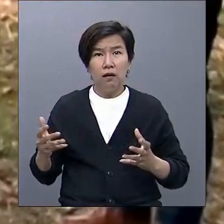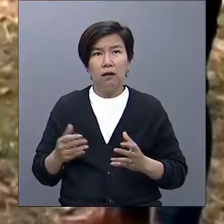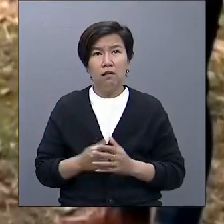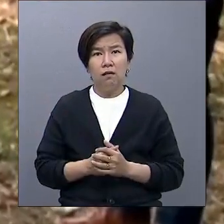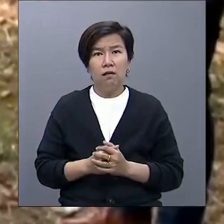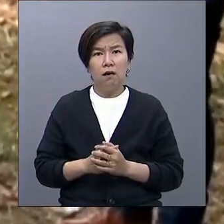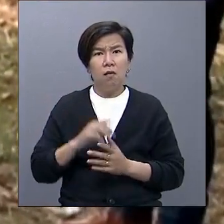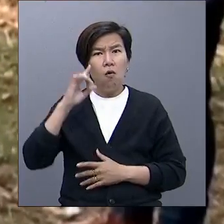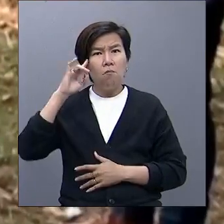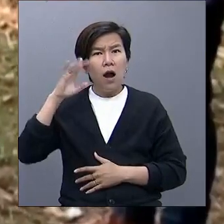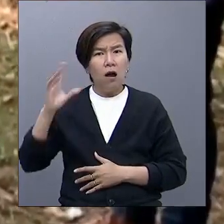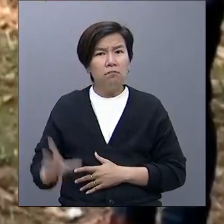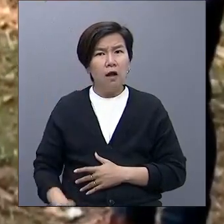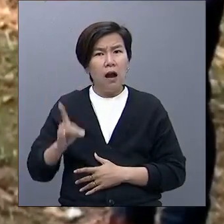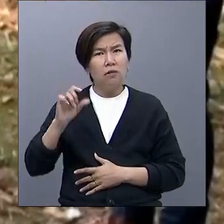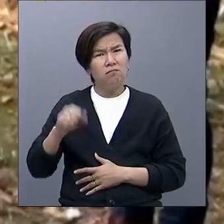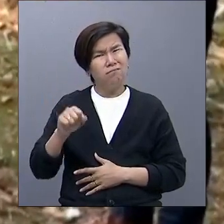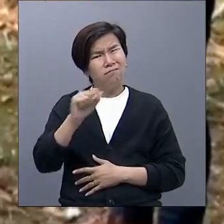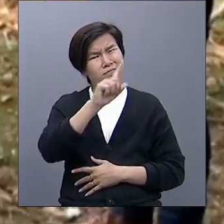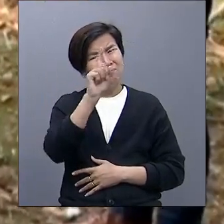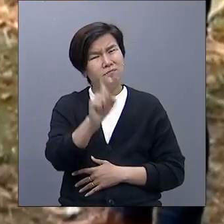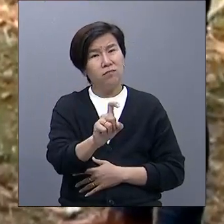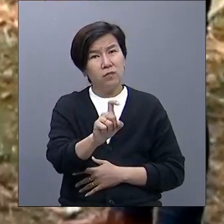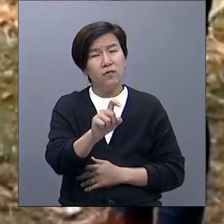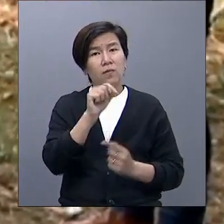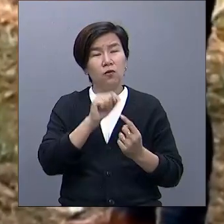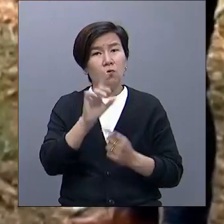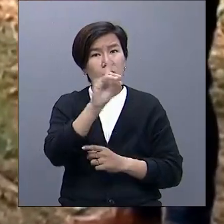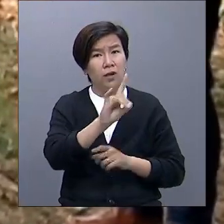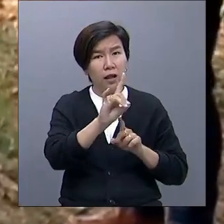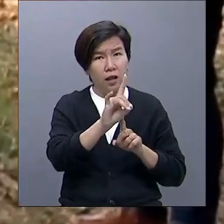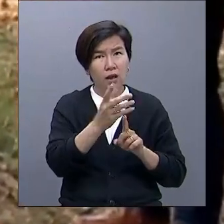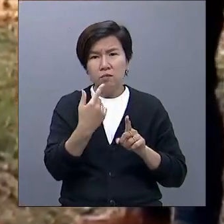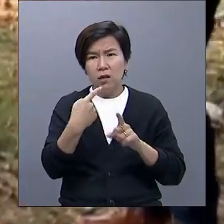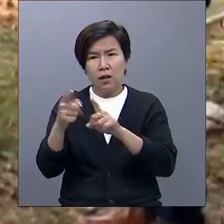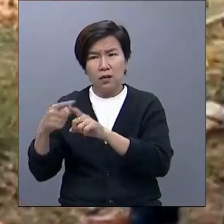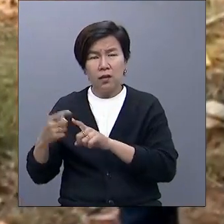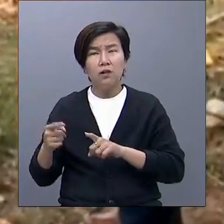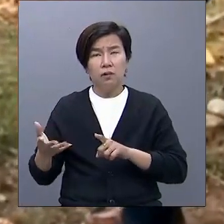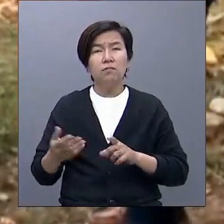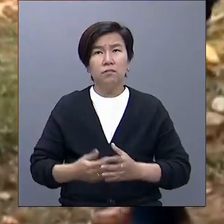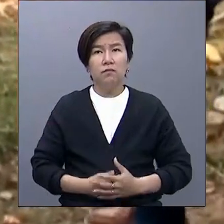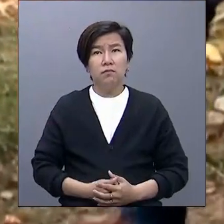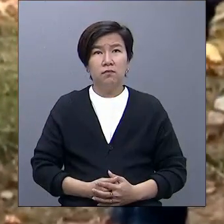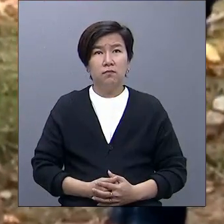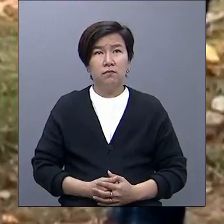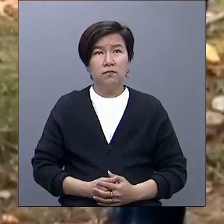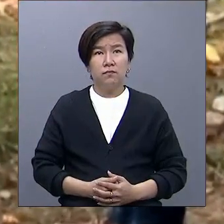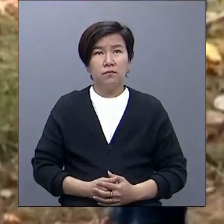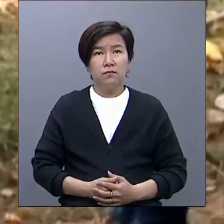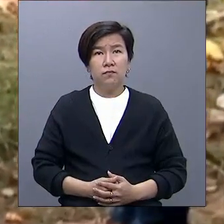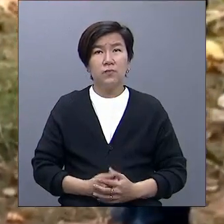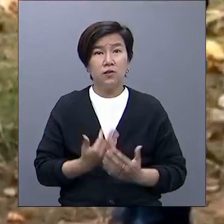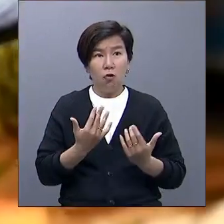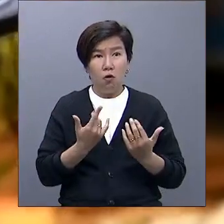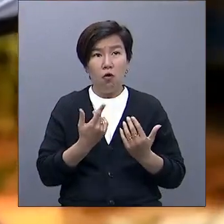นักบ้าเพีงโรคเดวรเปล่าที่มเกิดขึ้นในสัวเลี้ยง มันอาจจะมีอกหลายโรคที่เรายัไม่รู้เดียได้คตอบเมไ